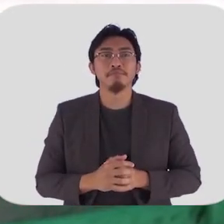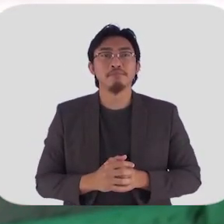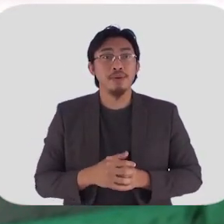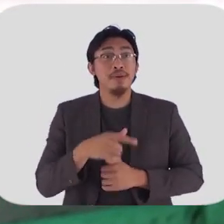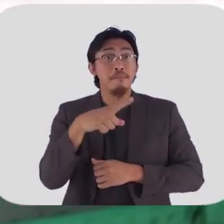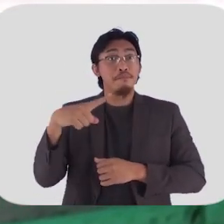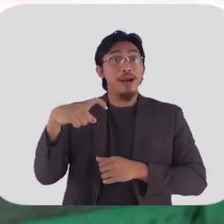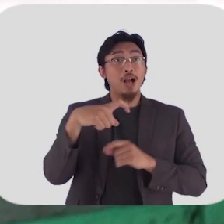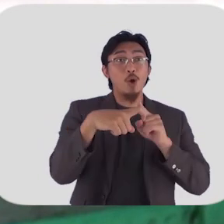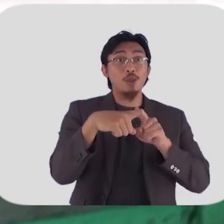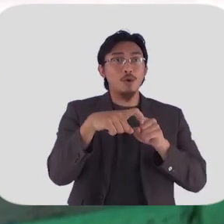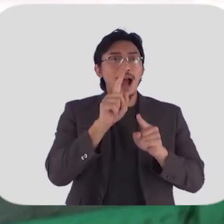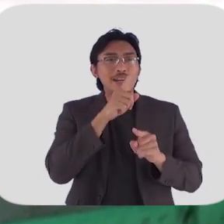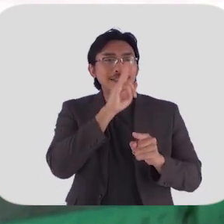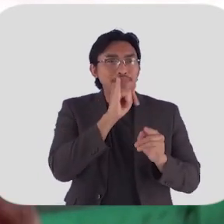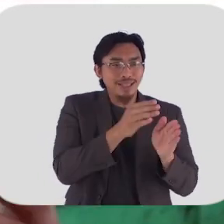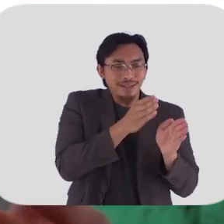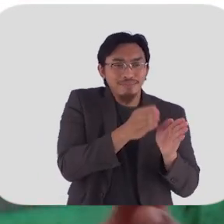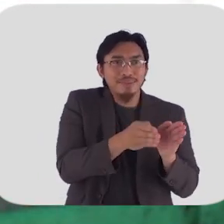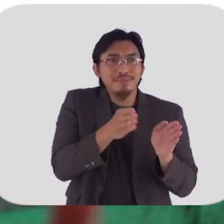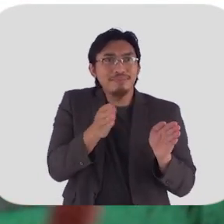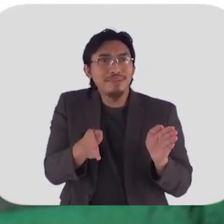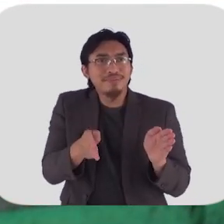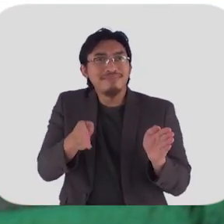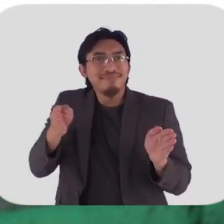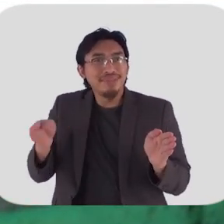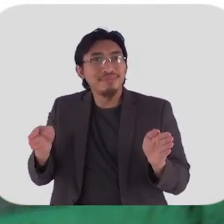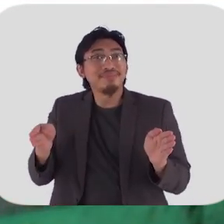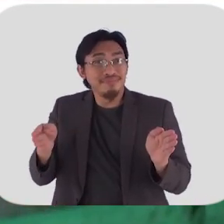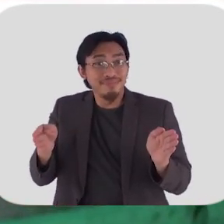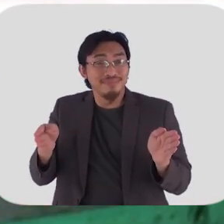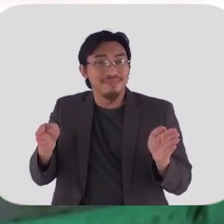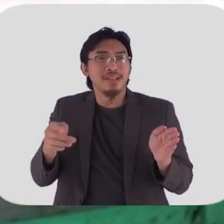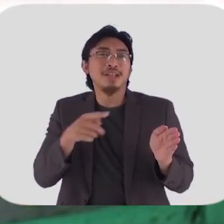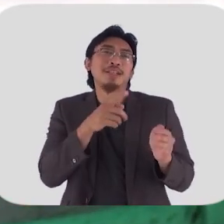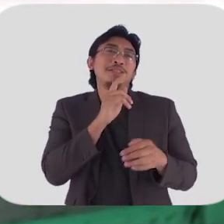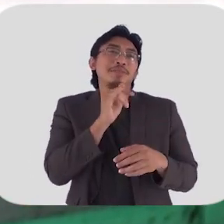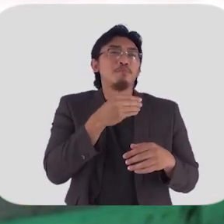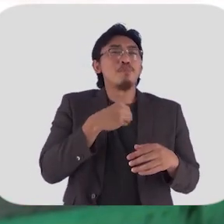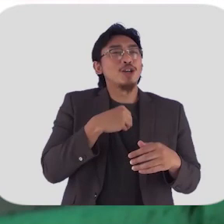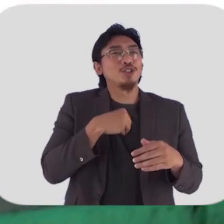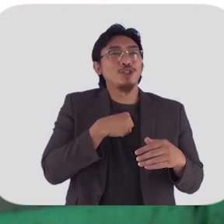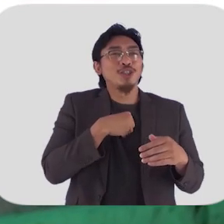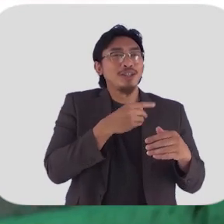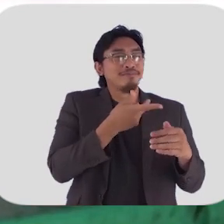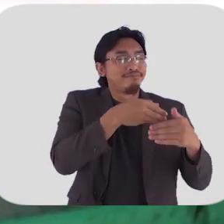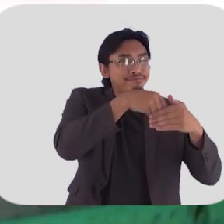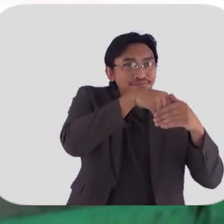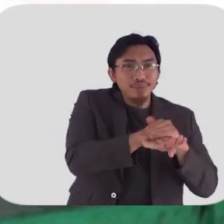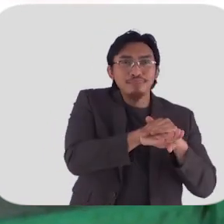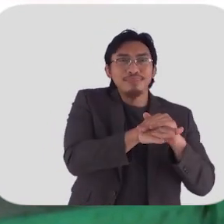ekonomi yang tinggi. Maggot dengan beberapa fasenya gitu ya, seperti maksudnya dari